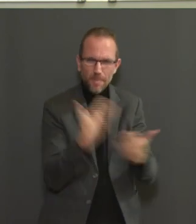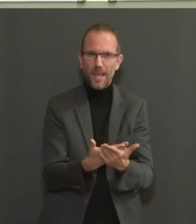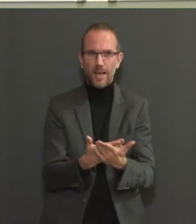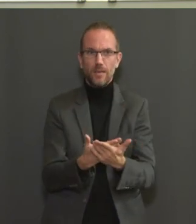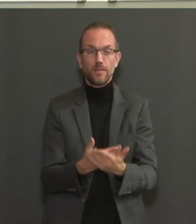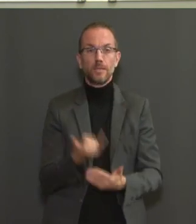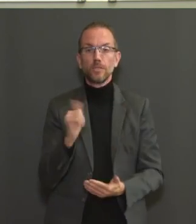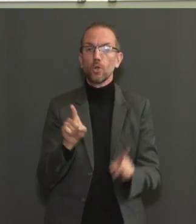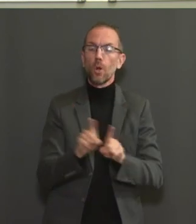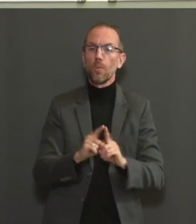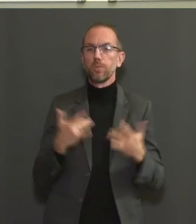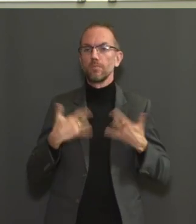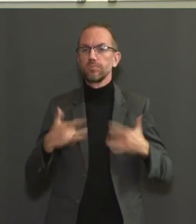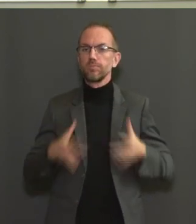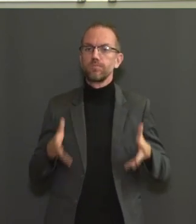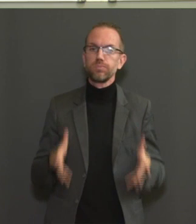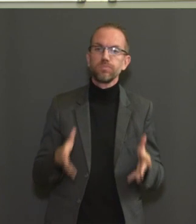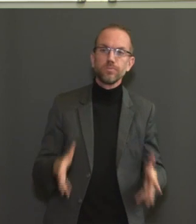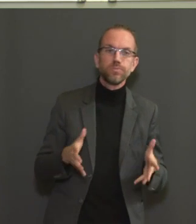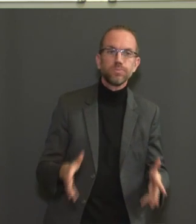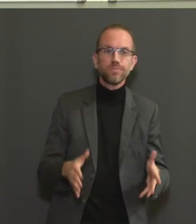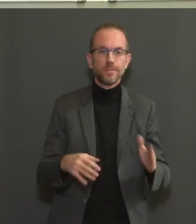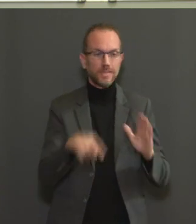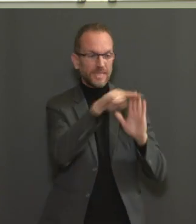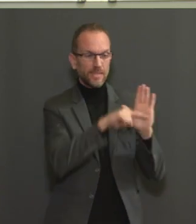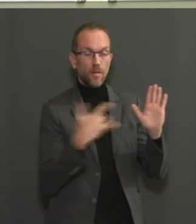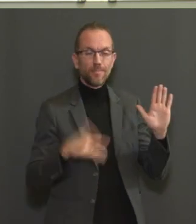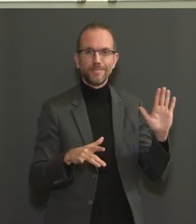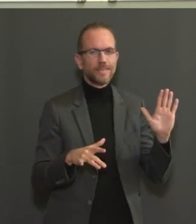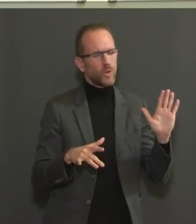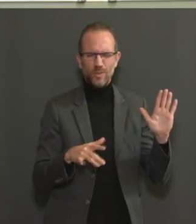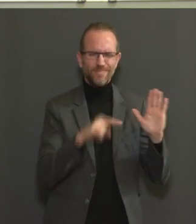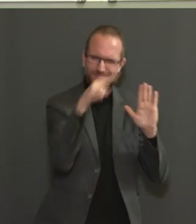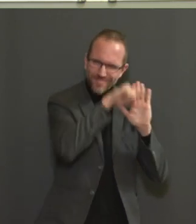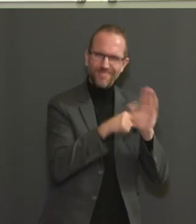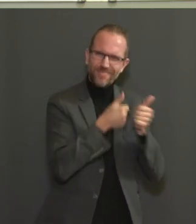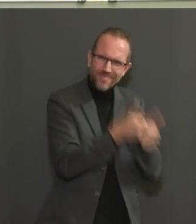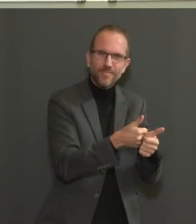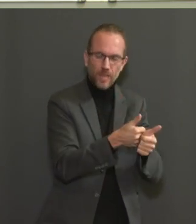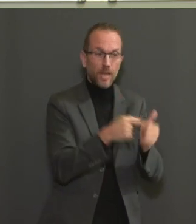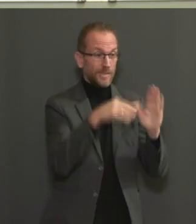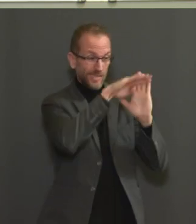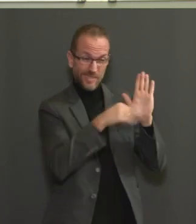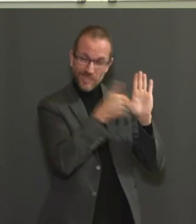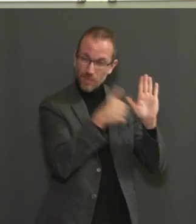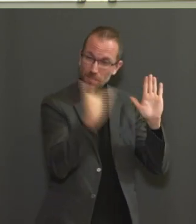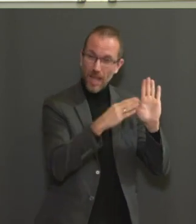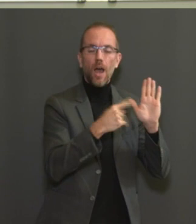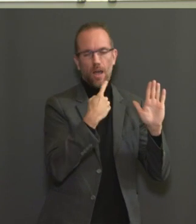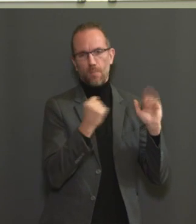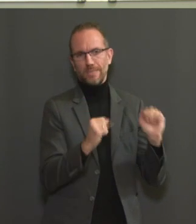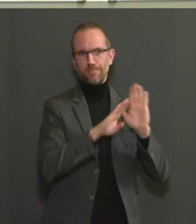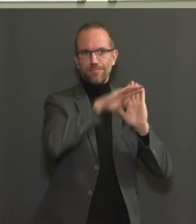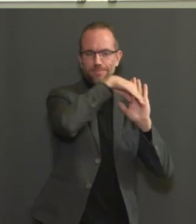s'étaient un petit peu desserrés et de parvenir ainsi à reprendre en main la situation sans que d'autres mesures ne